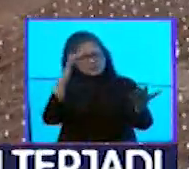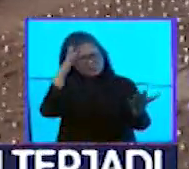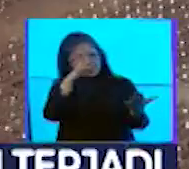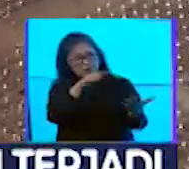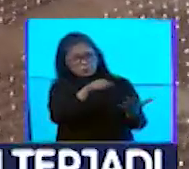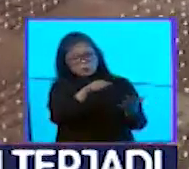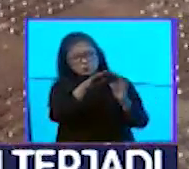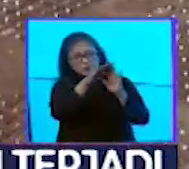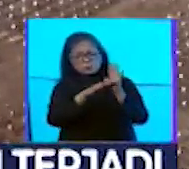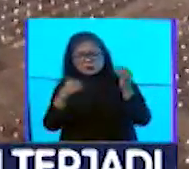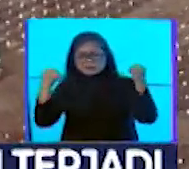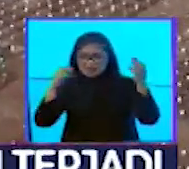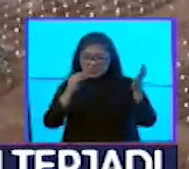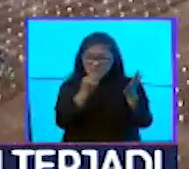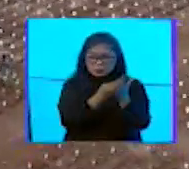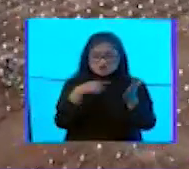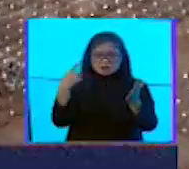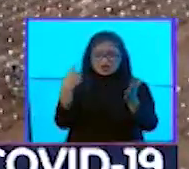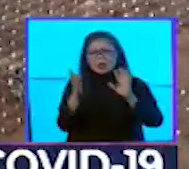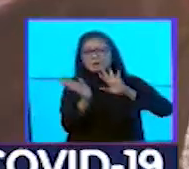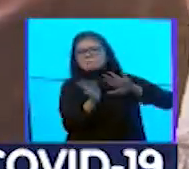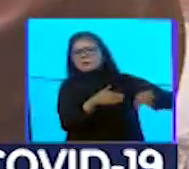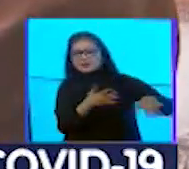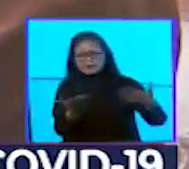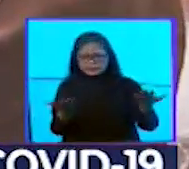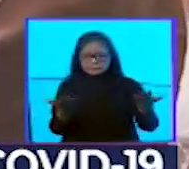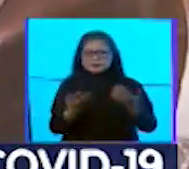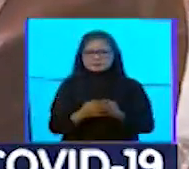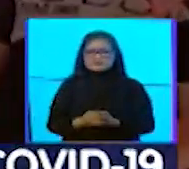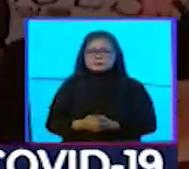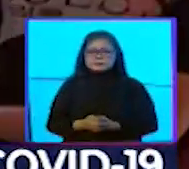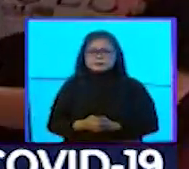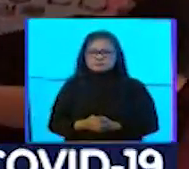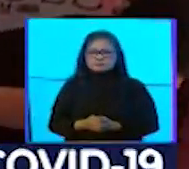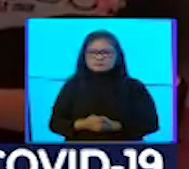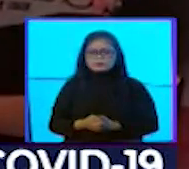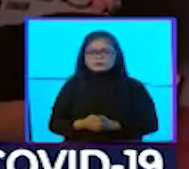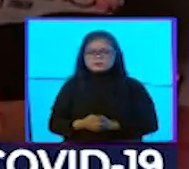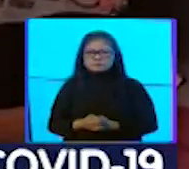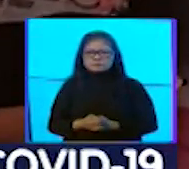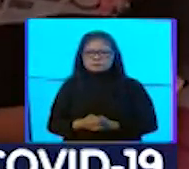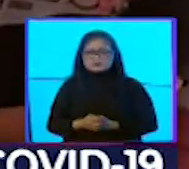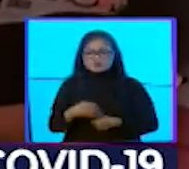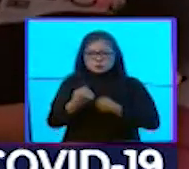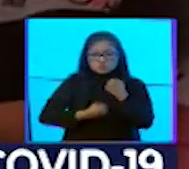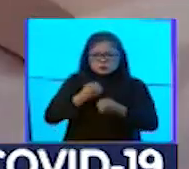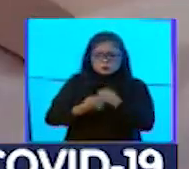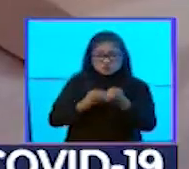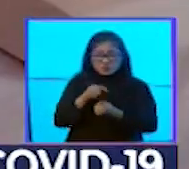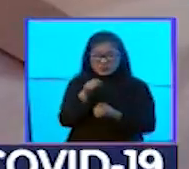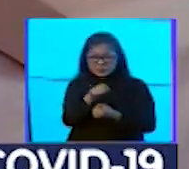pandemic dan kerap Abai menerapkan protokol kesehatan kesuksesan memerangi pandemi sangat bergantung pada usaha kolektif